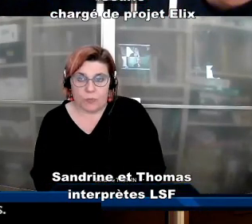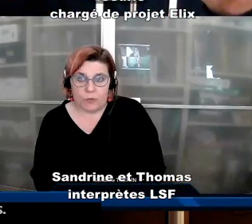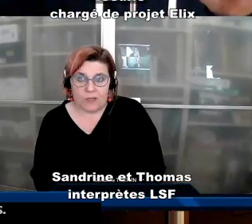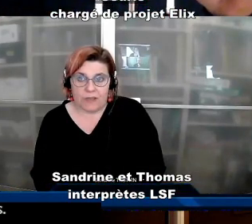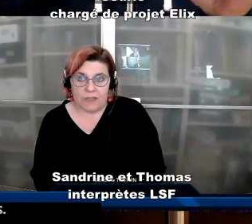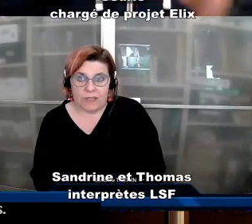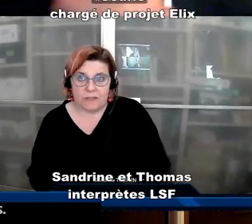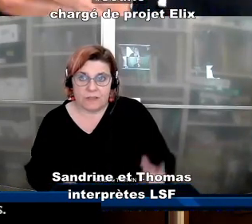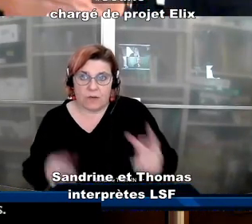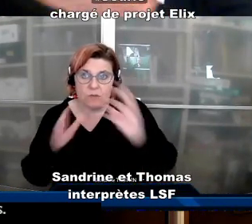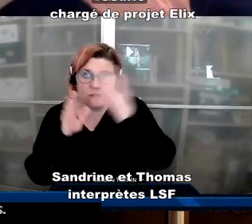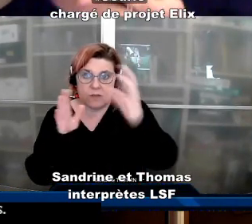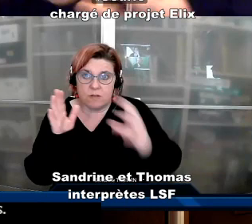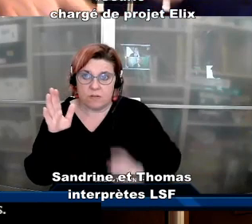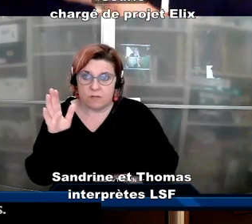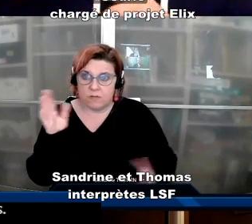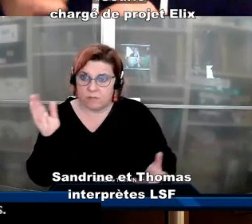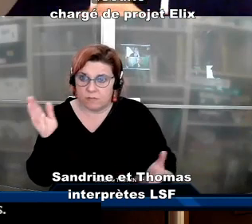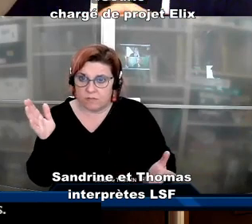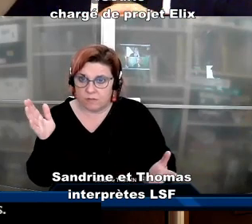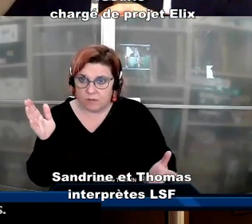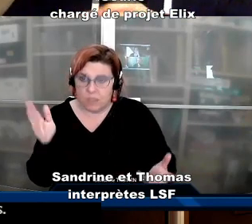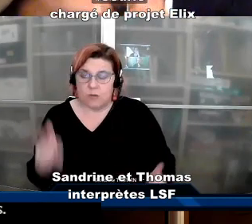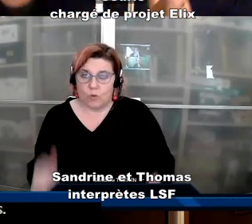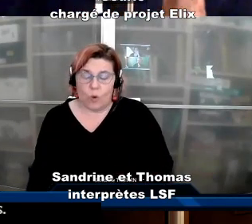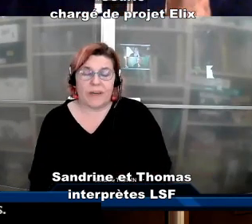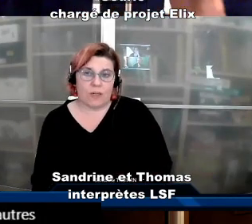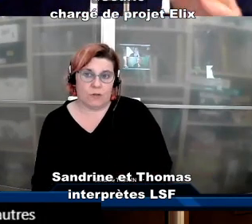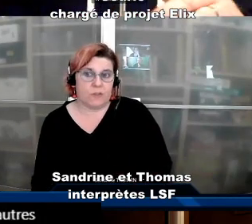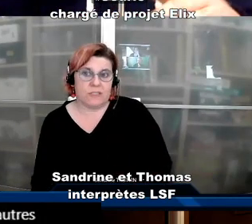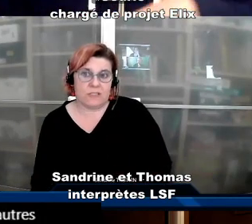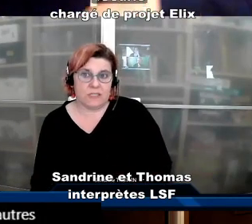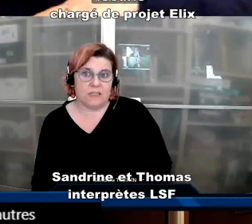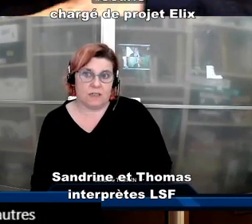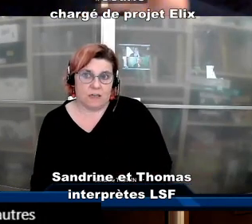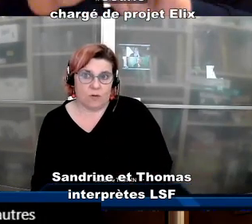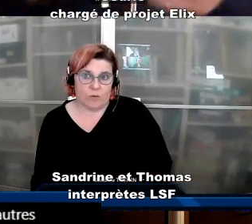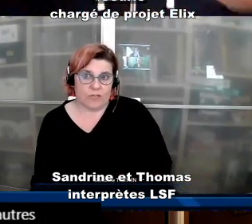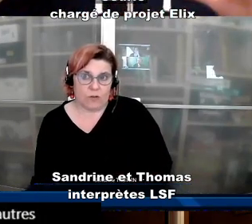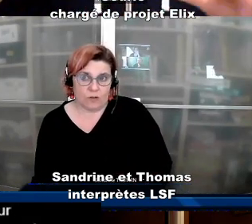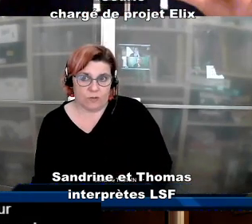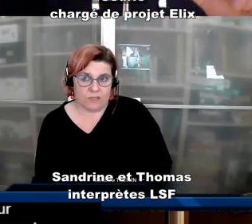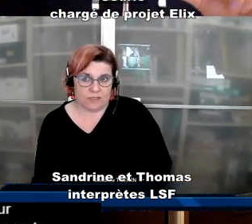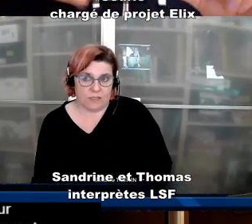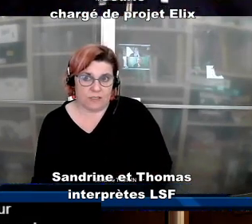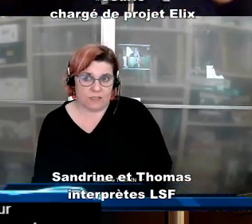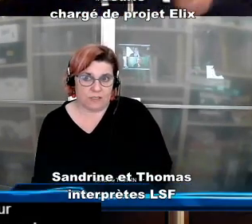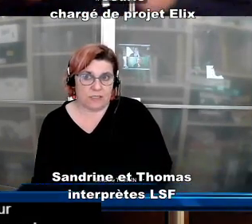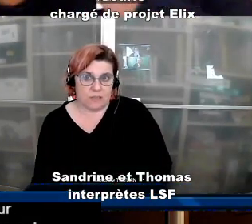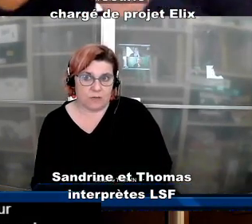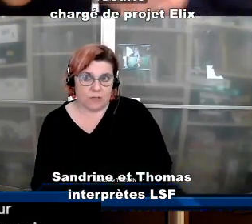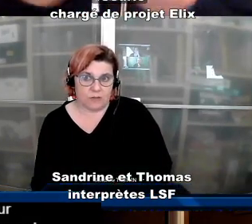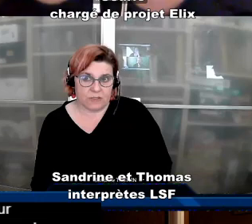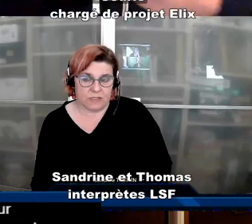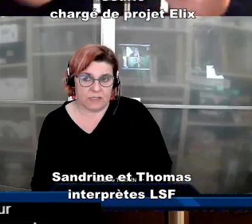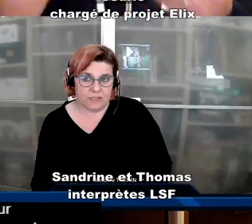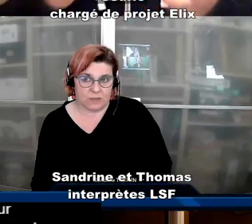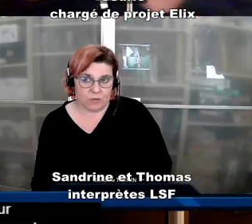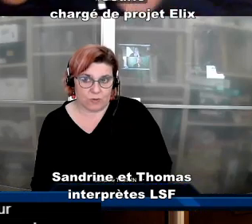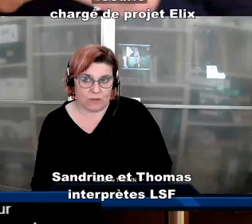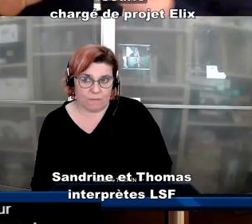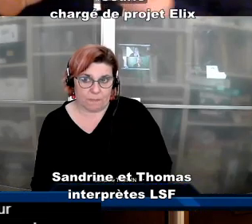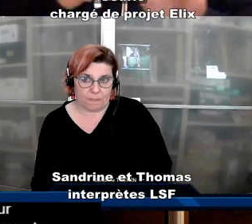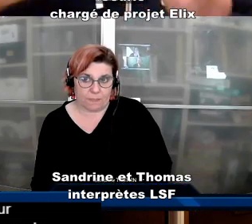Et on peut travailler à distance. Donc, on récolte des signes. On récolte des signes de la langue des